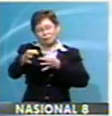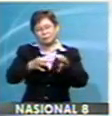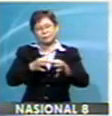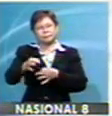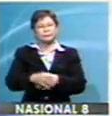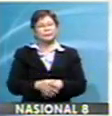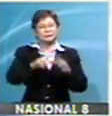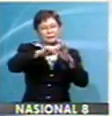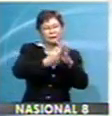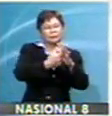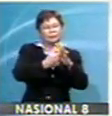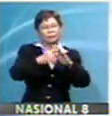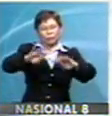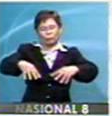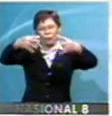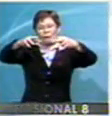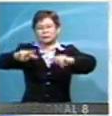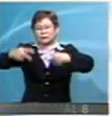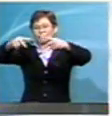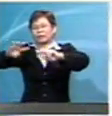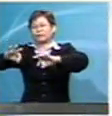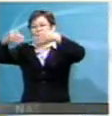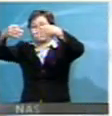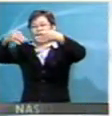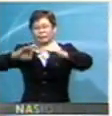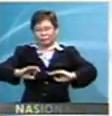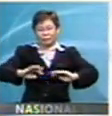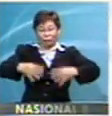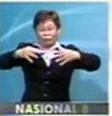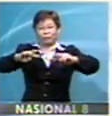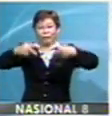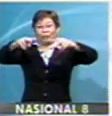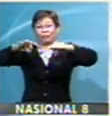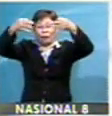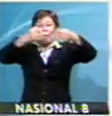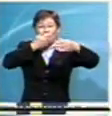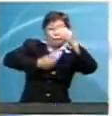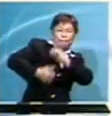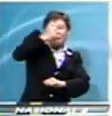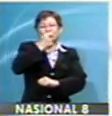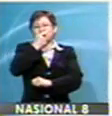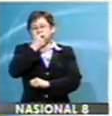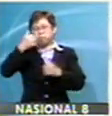ini quarterfals semifinals finals he make sure that he feel the best empir